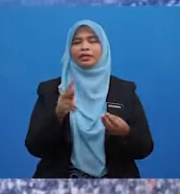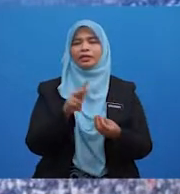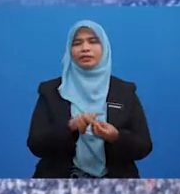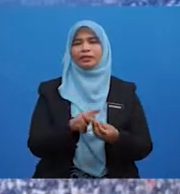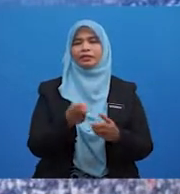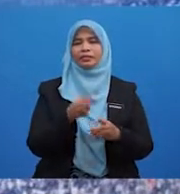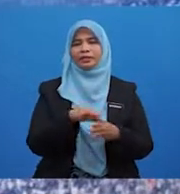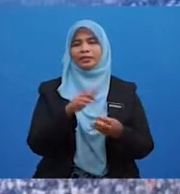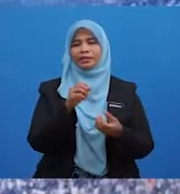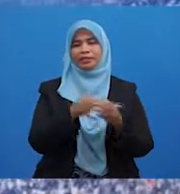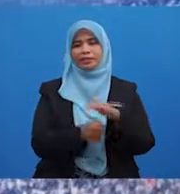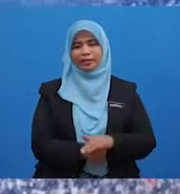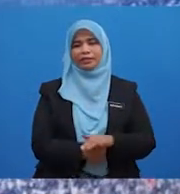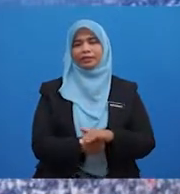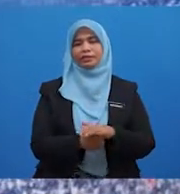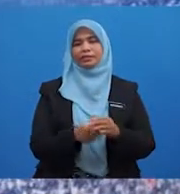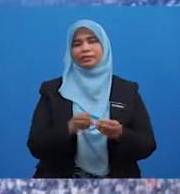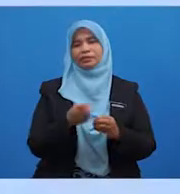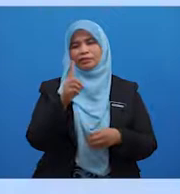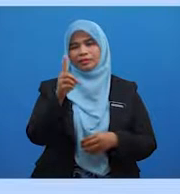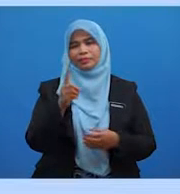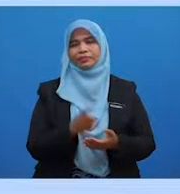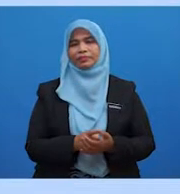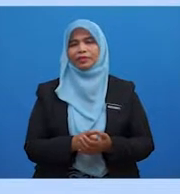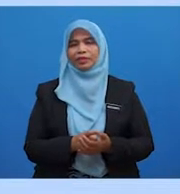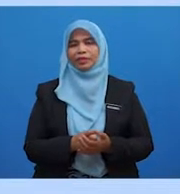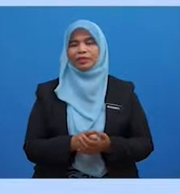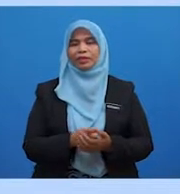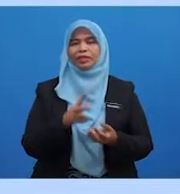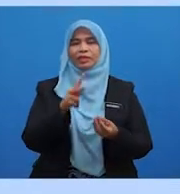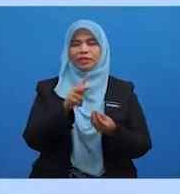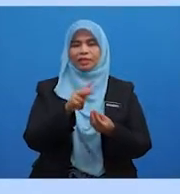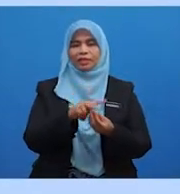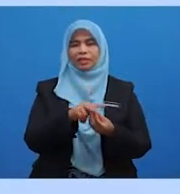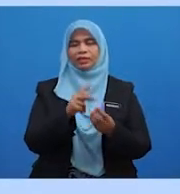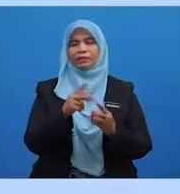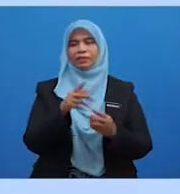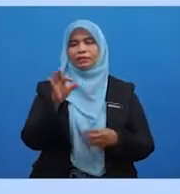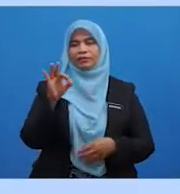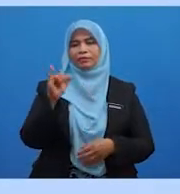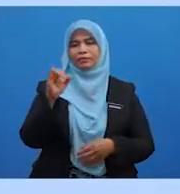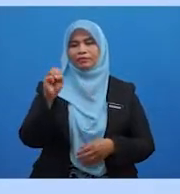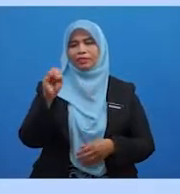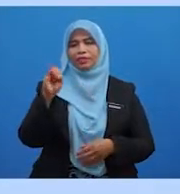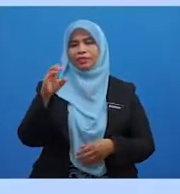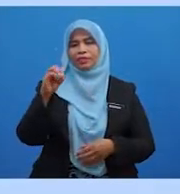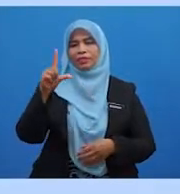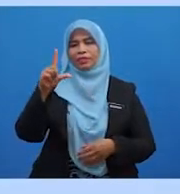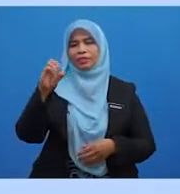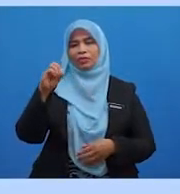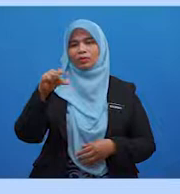stres. Yang pertama, kesan terhadap fisiologi, di mana stres boleh